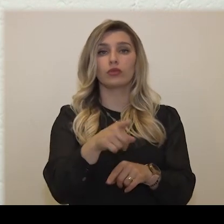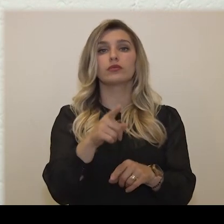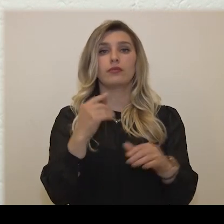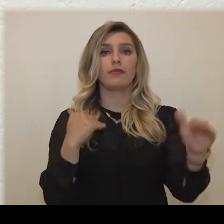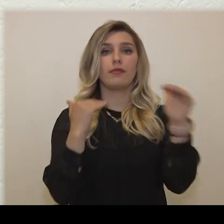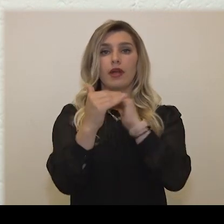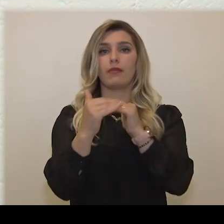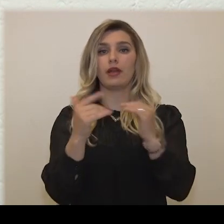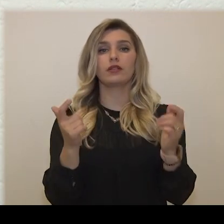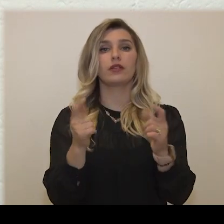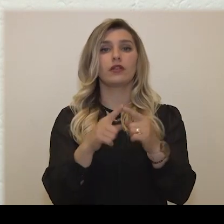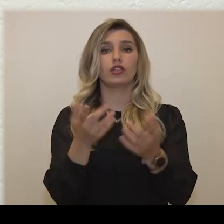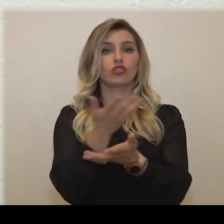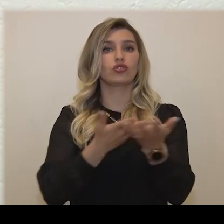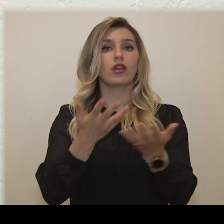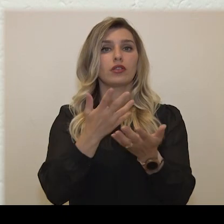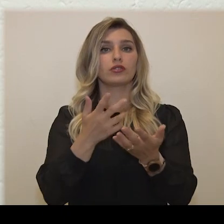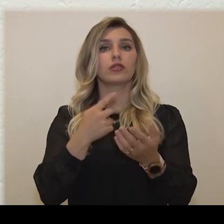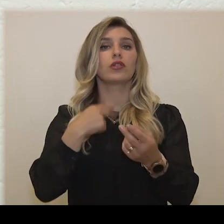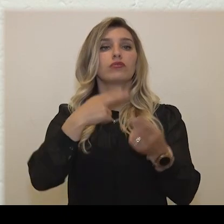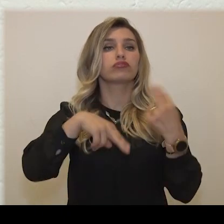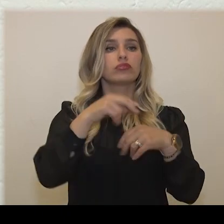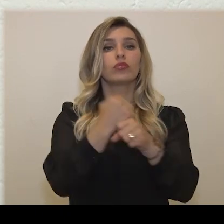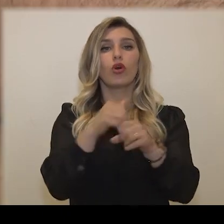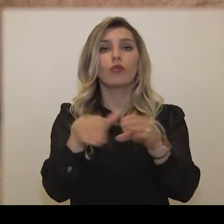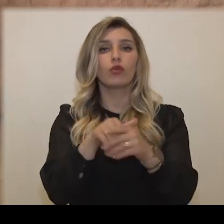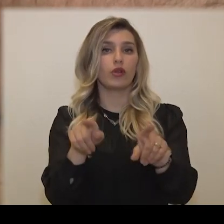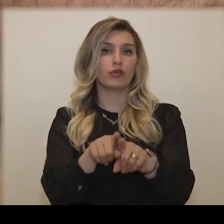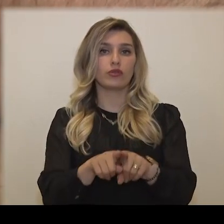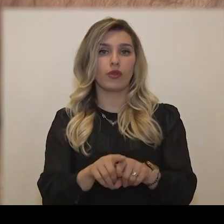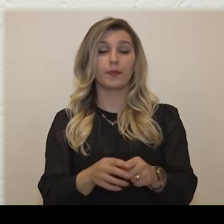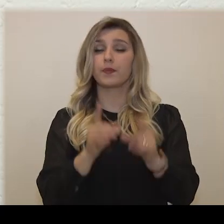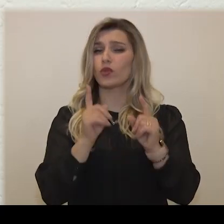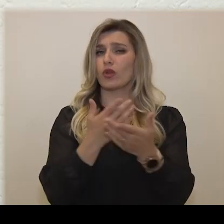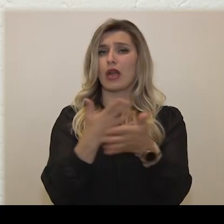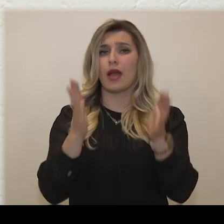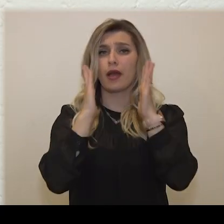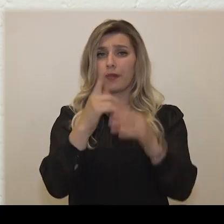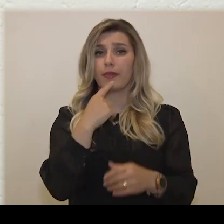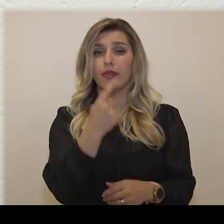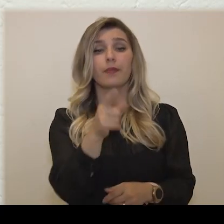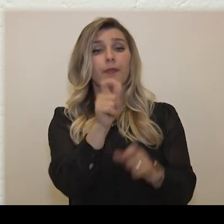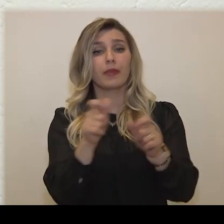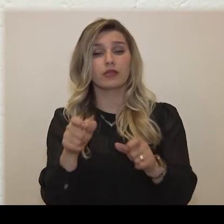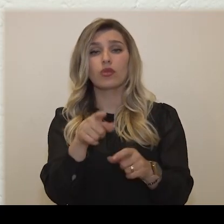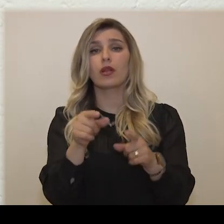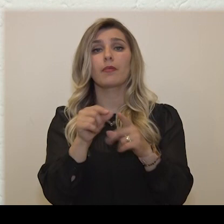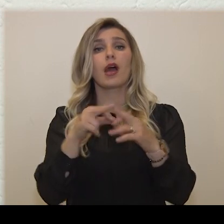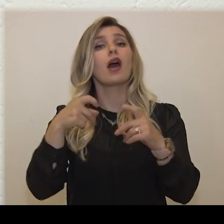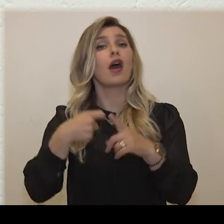e barabartë në momentin kur dalin dhe futen në treg të punës. Duhet jemi të sinqertë që personat me nevoja të